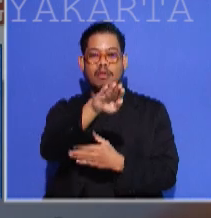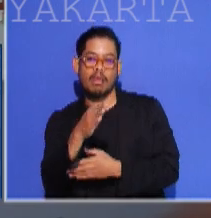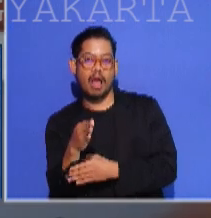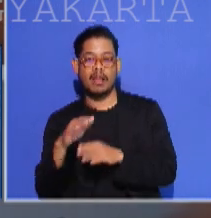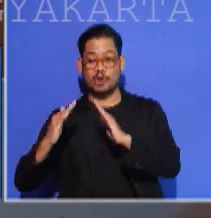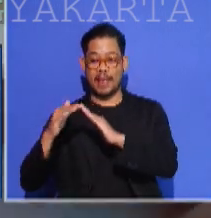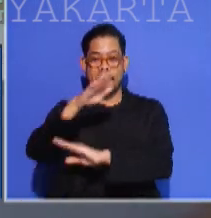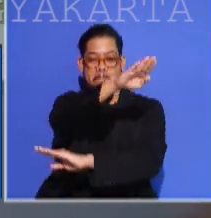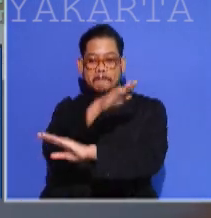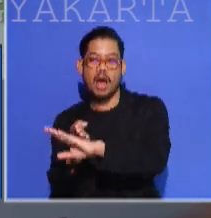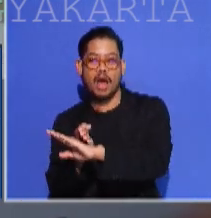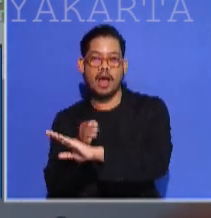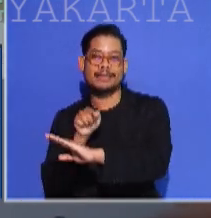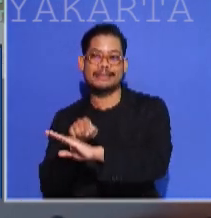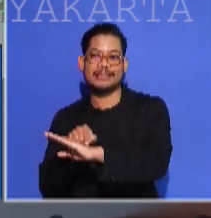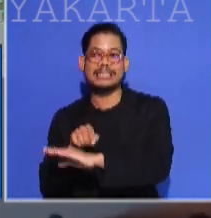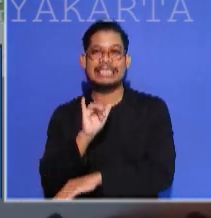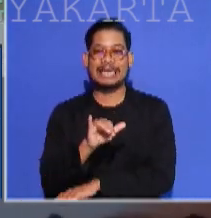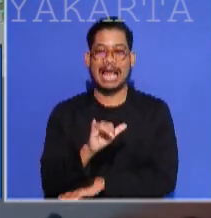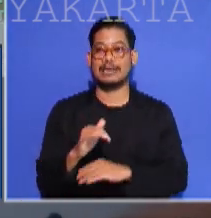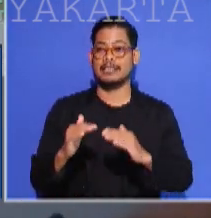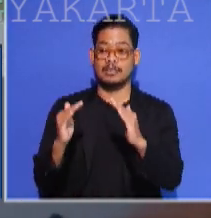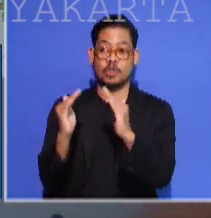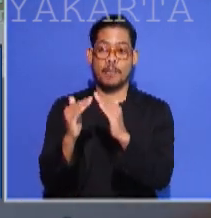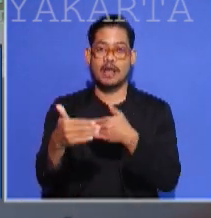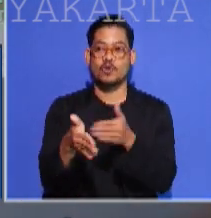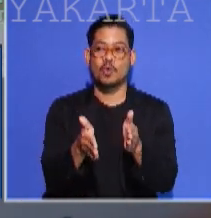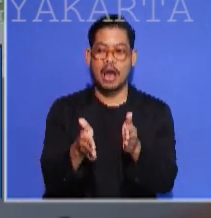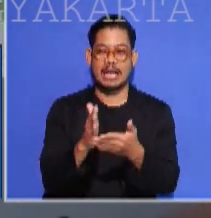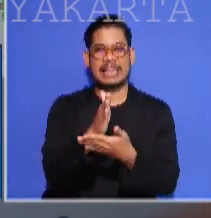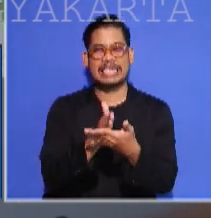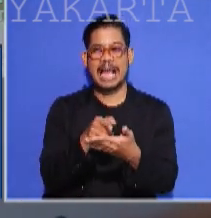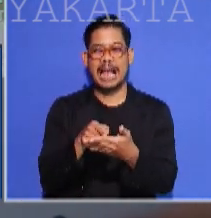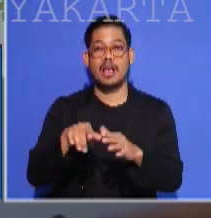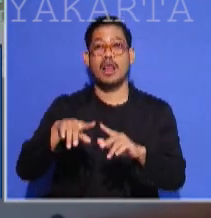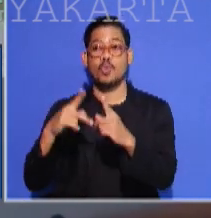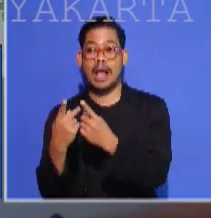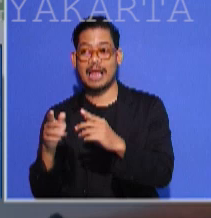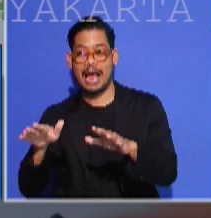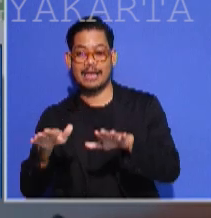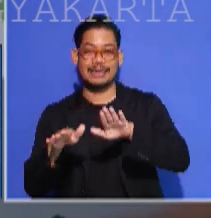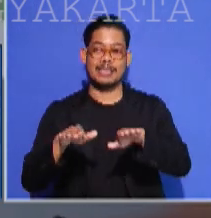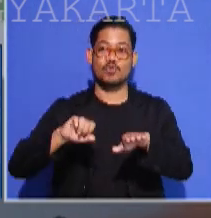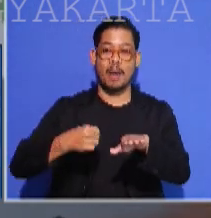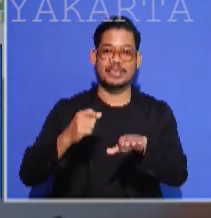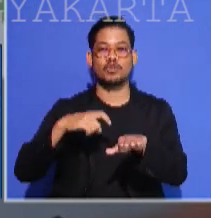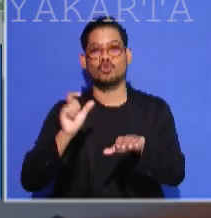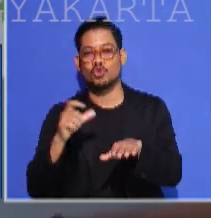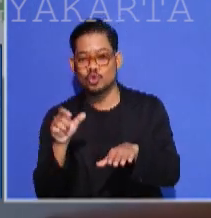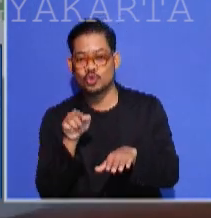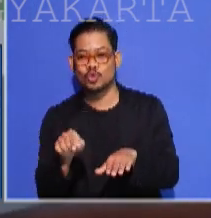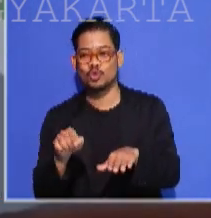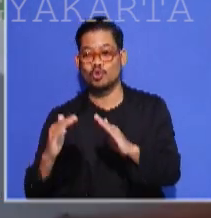di Rang tengah itu su saya cucu ya kalau Dar jauh